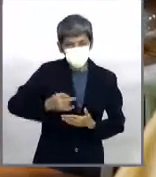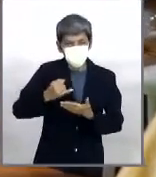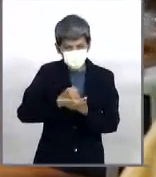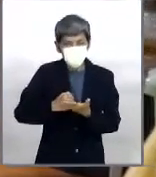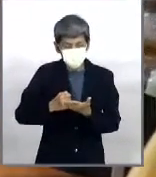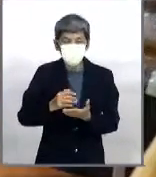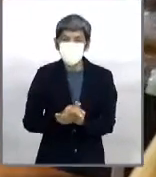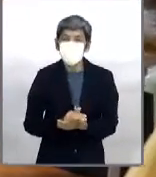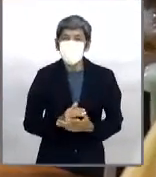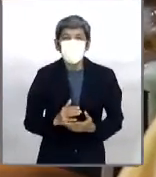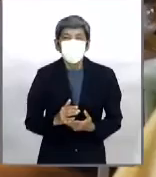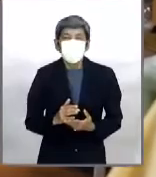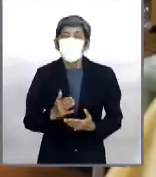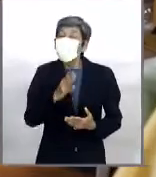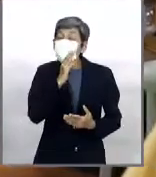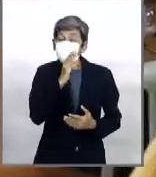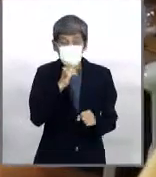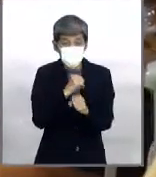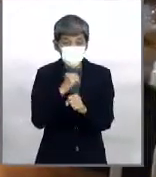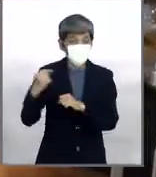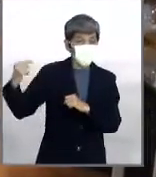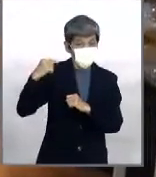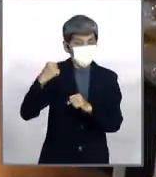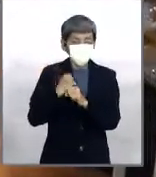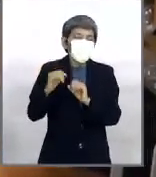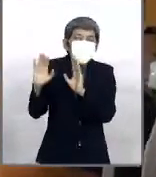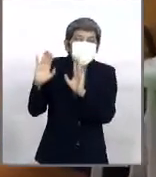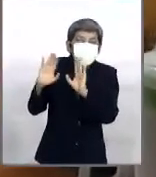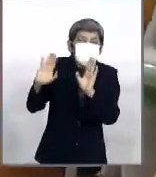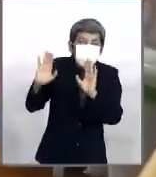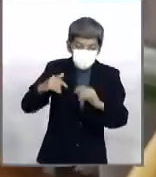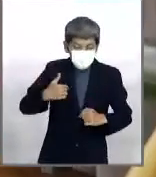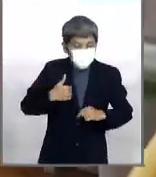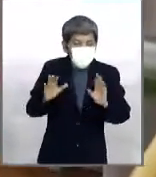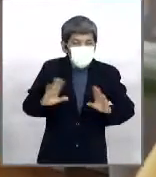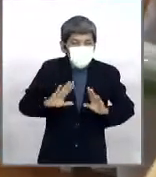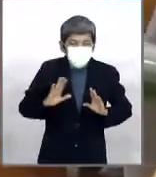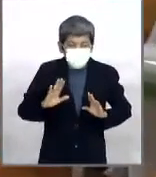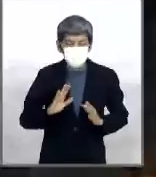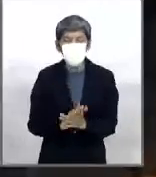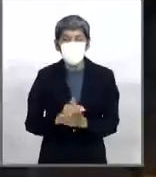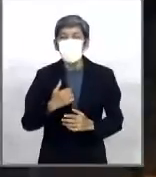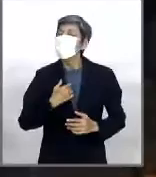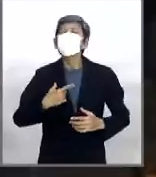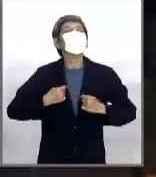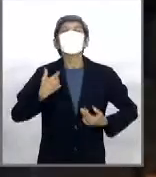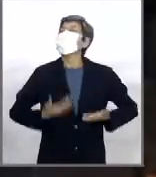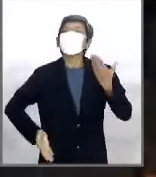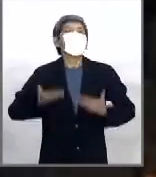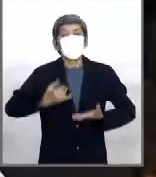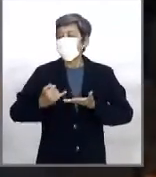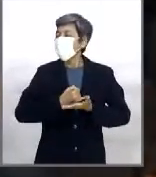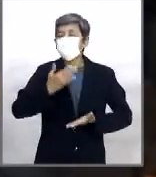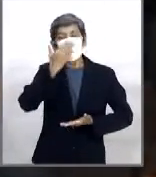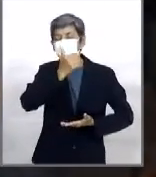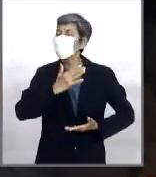ขียนบันทึกรูปภาพอยู่ครับแต่เวลาถ้าเกิดเป็นงานสั่งเนี้ยผมจะไม่ค่อยรับเพราะรู้สึกมันไม่ใช่ตัวเรารู้สึกเรากดดันเราชอบว